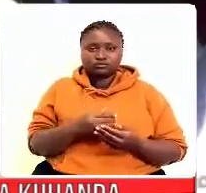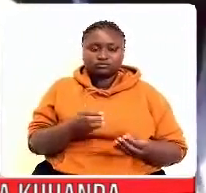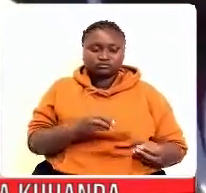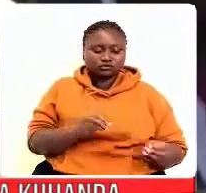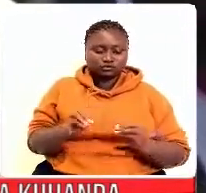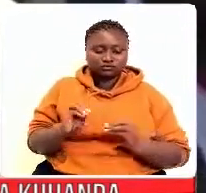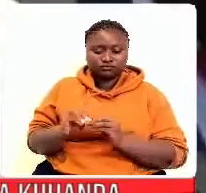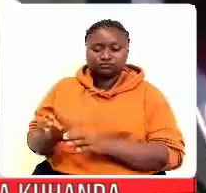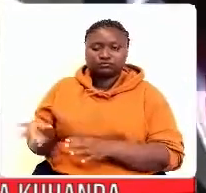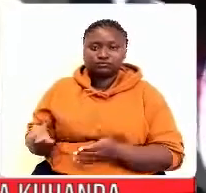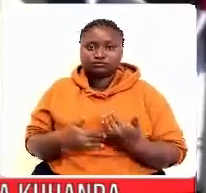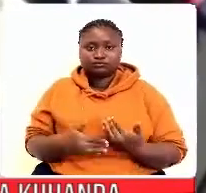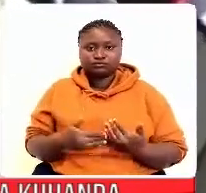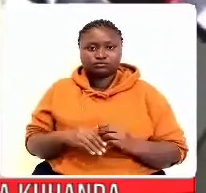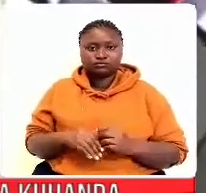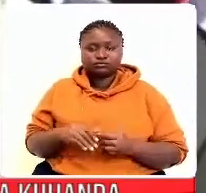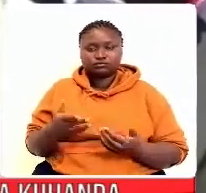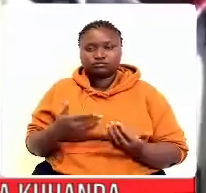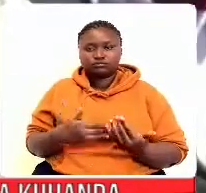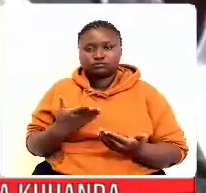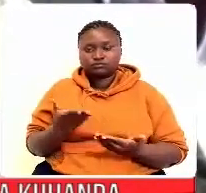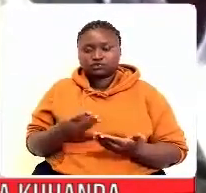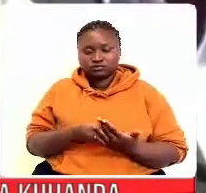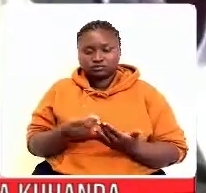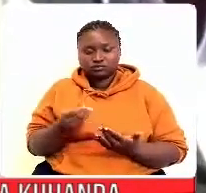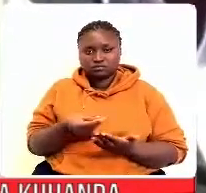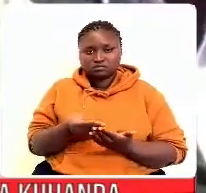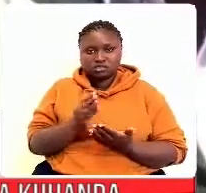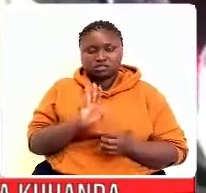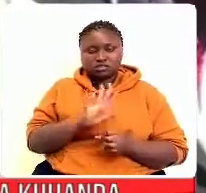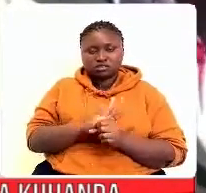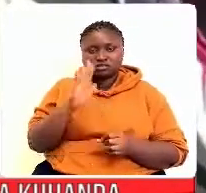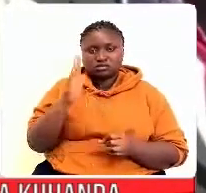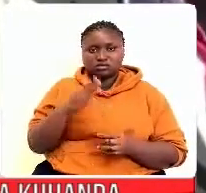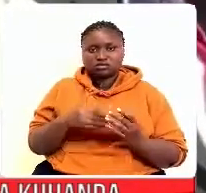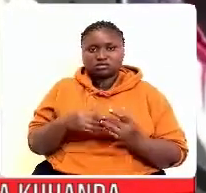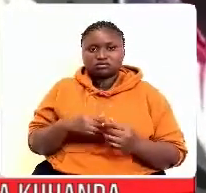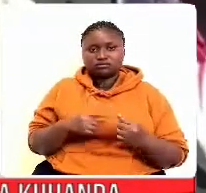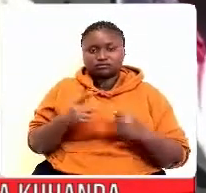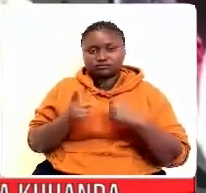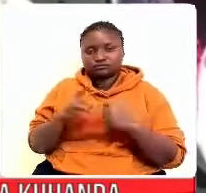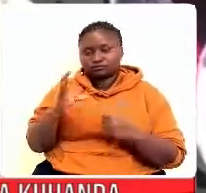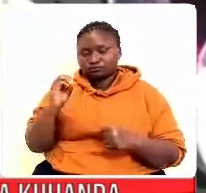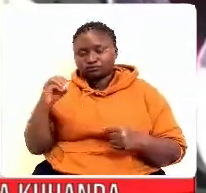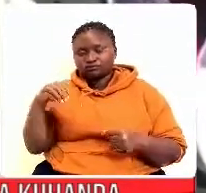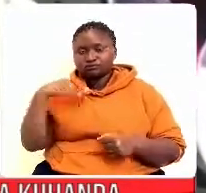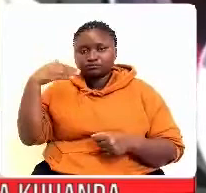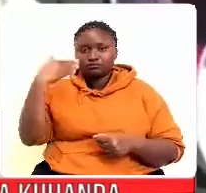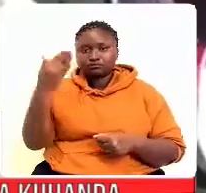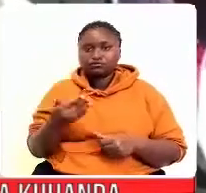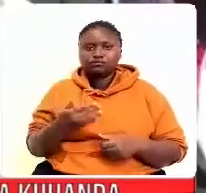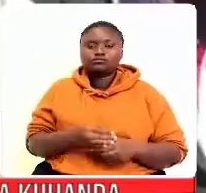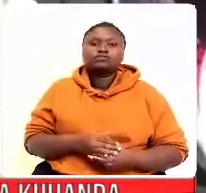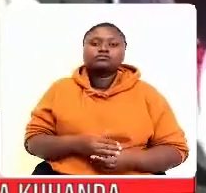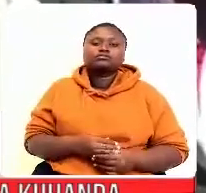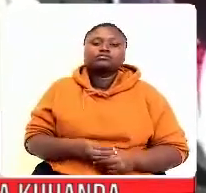sababu hatutaweza kupanda kwa sababu ya bei. Bei saa hizi ni shilingi 6000 kuendelea. Mtu mwenyako